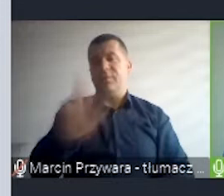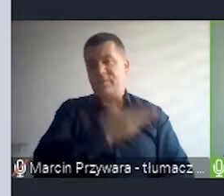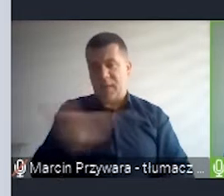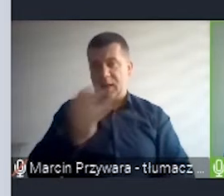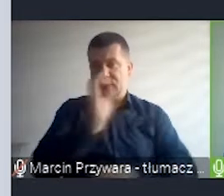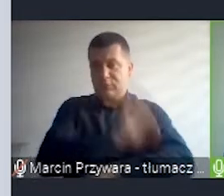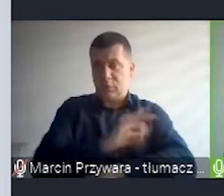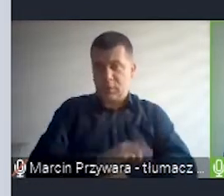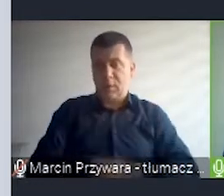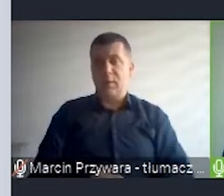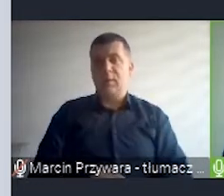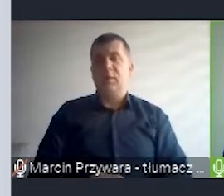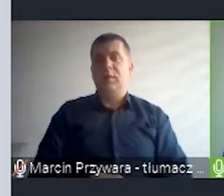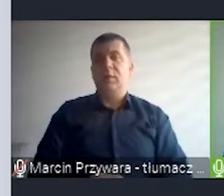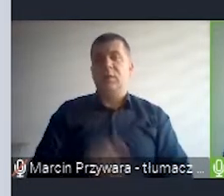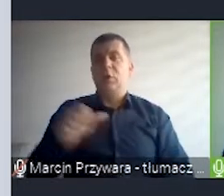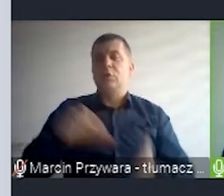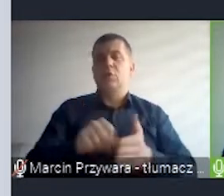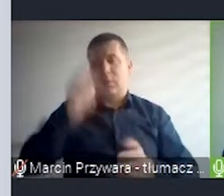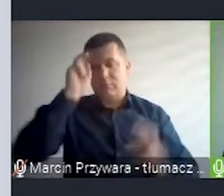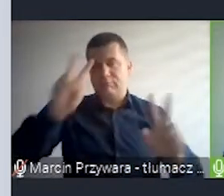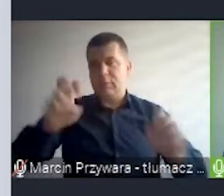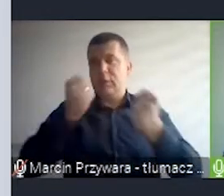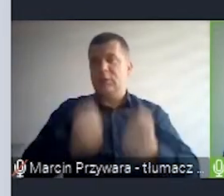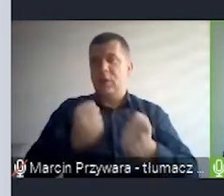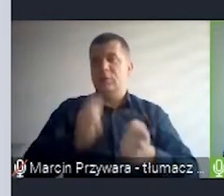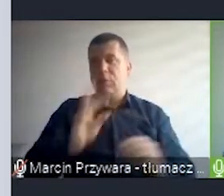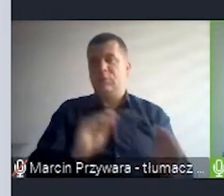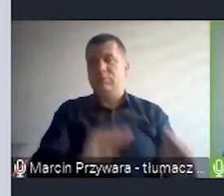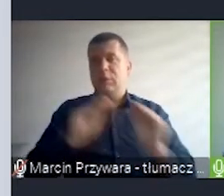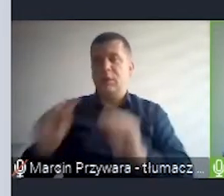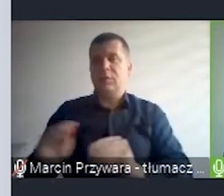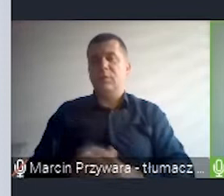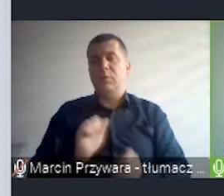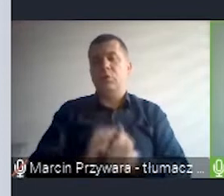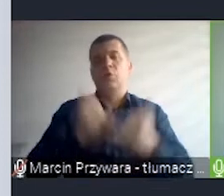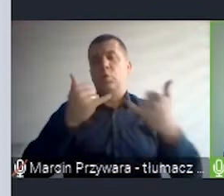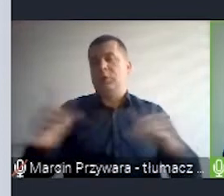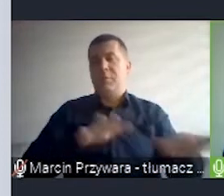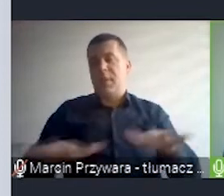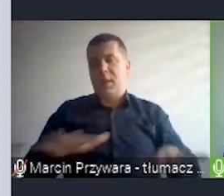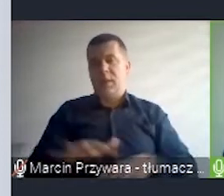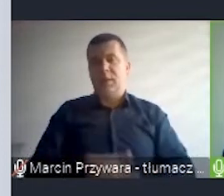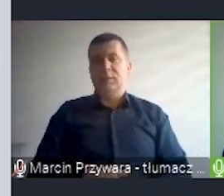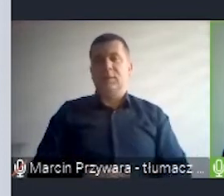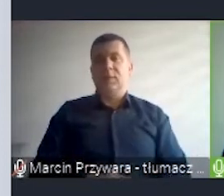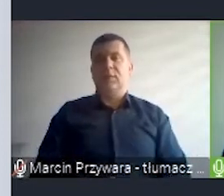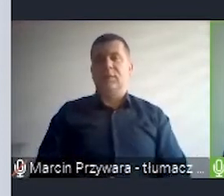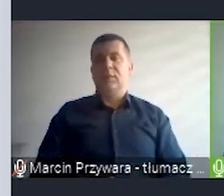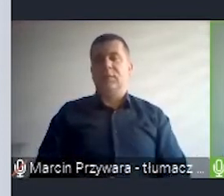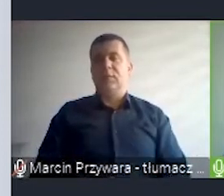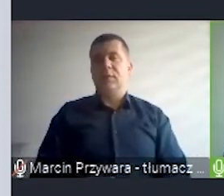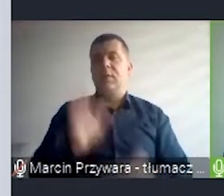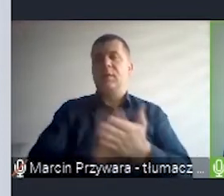projektami ten środek ciężkości może się przesuwać, może występować w różnych miejscach, ponieważ